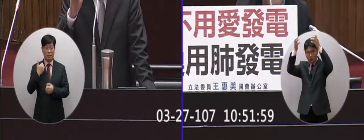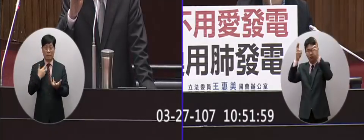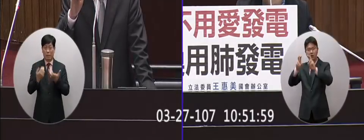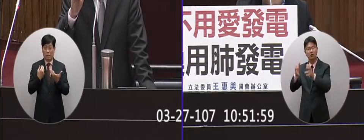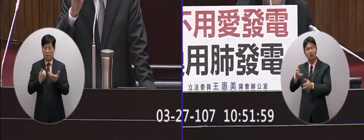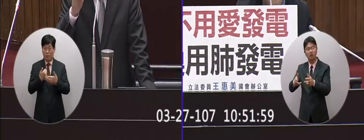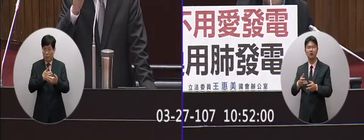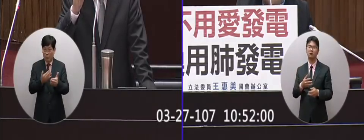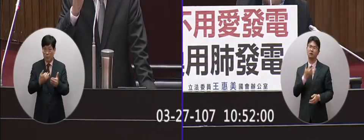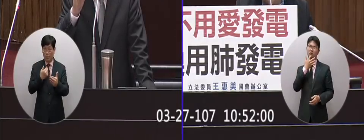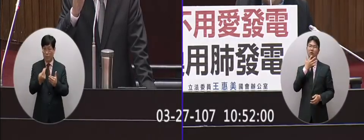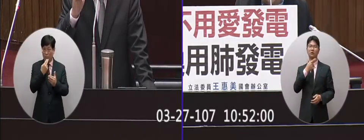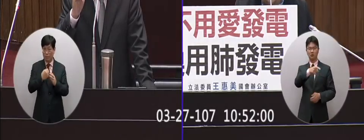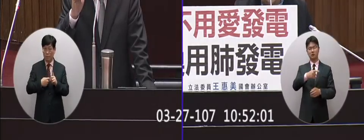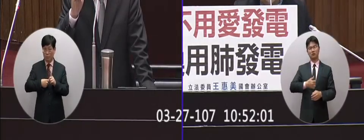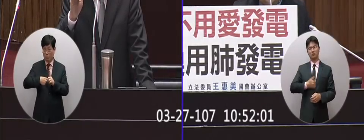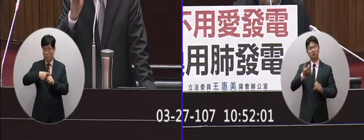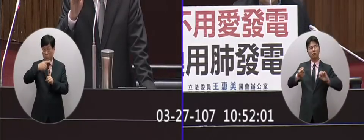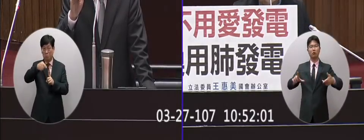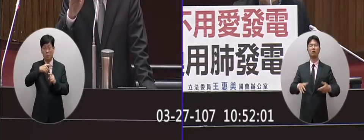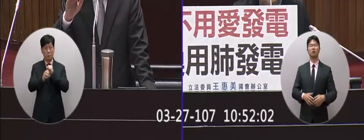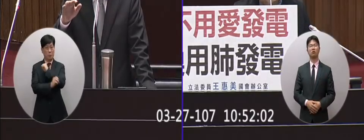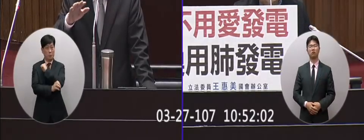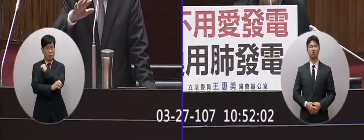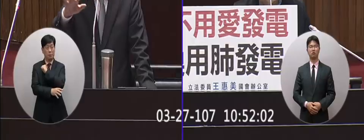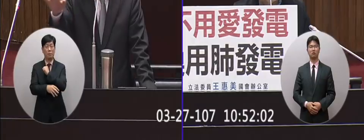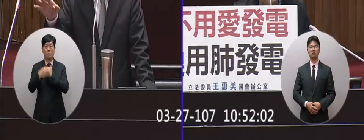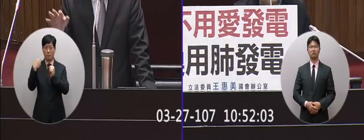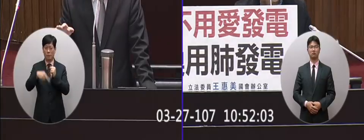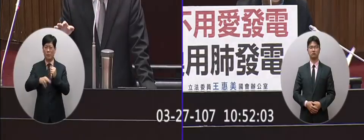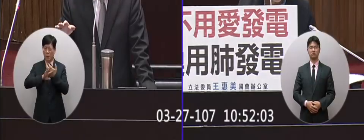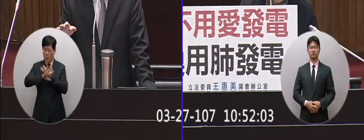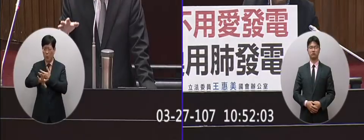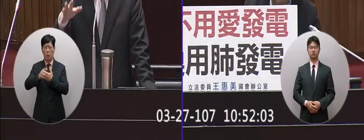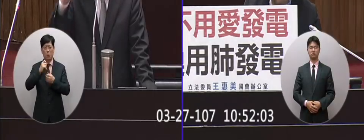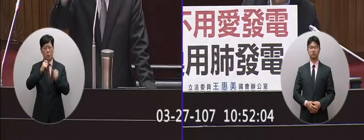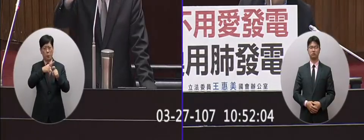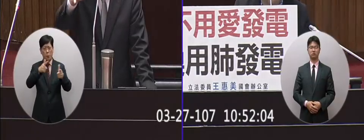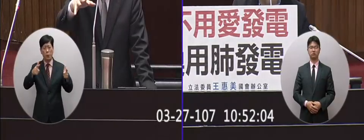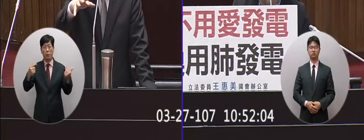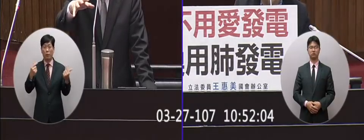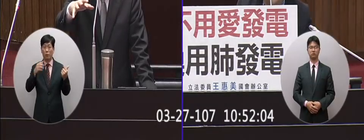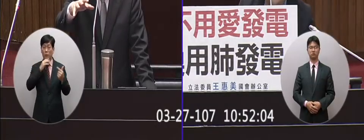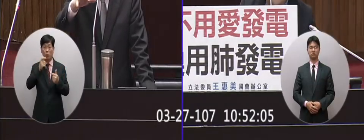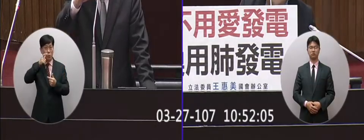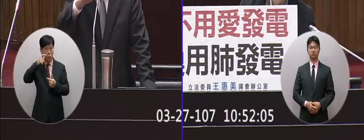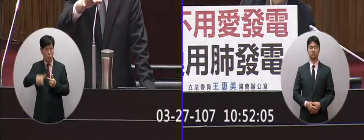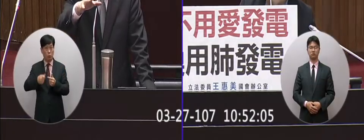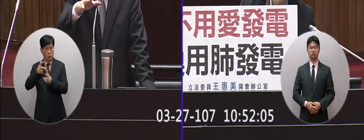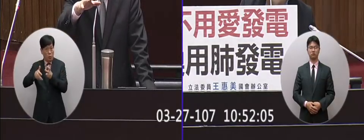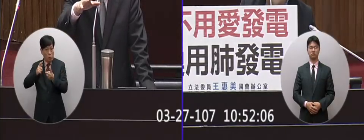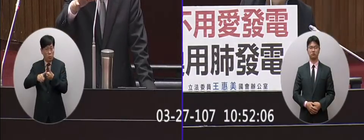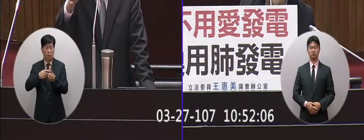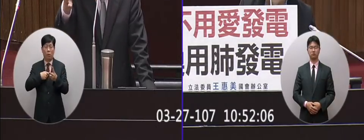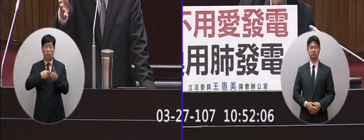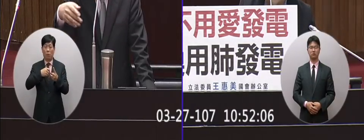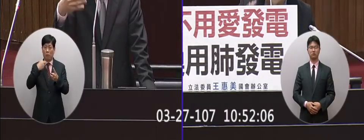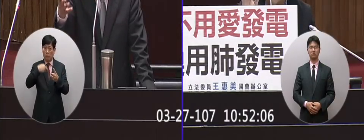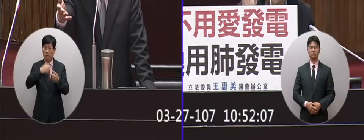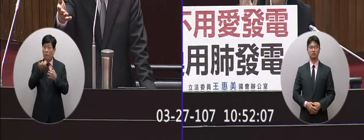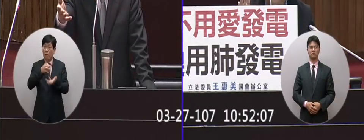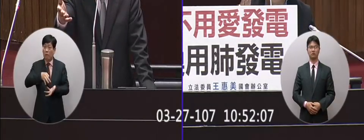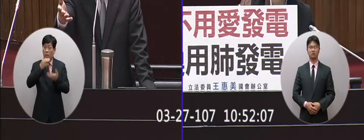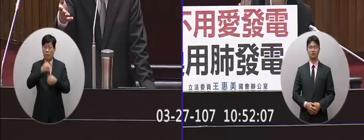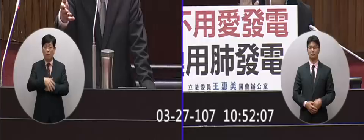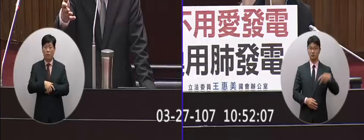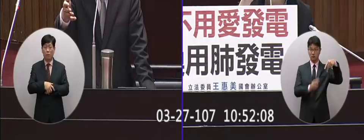气体 完全就不一样啊， 我们温室气体的排放还有很多来源嘛，包括固定污染源，包括工厂，包括我们